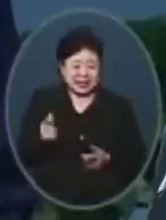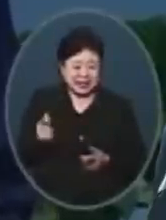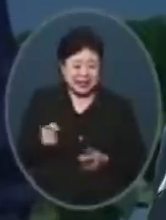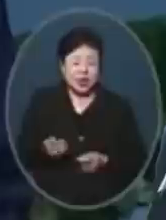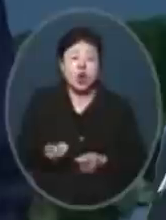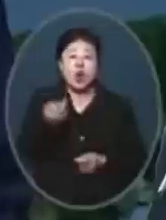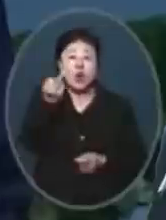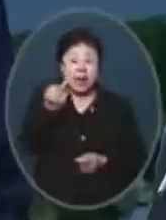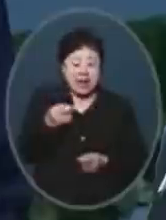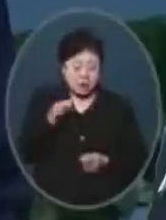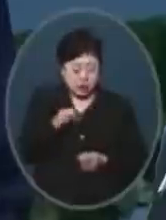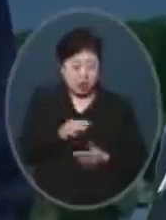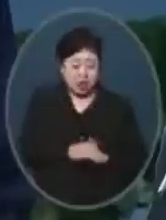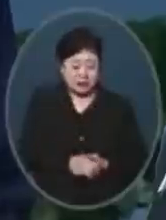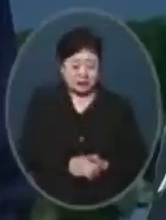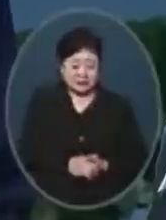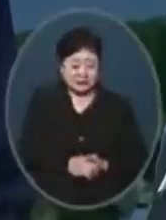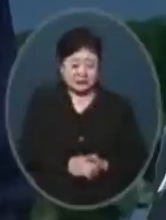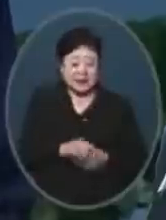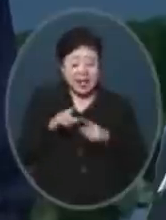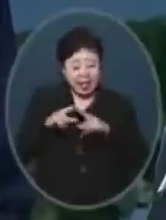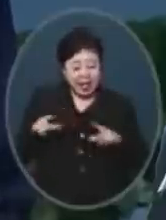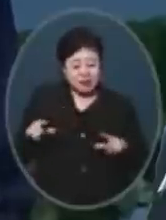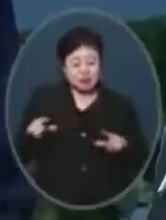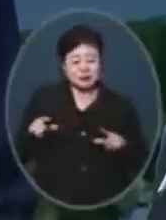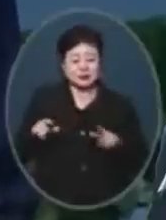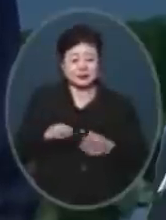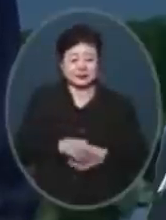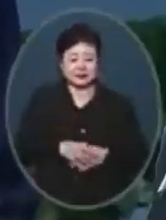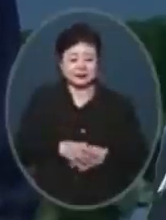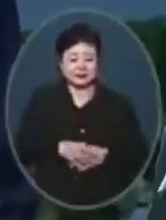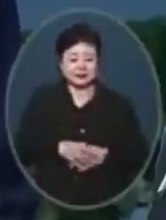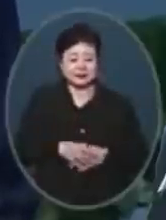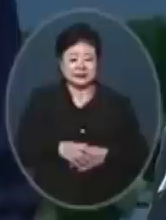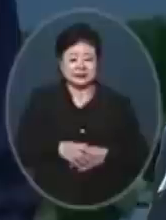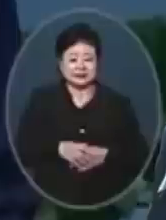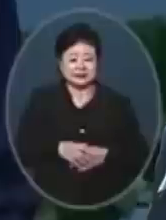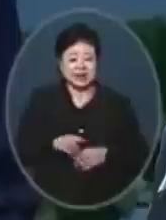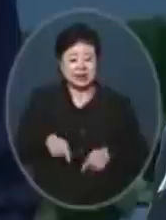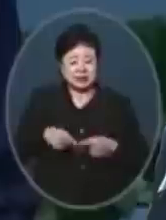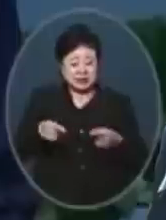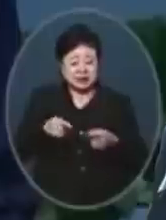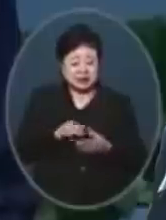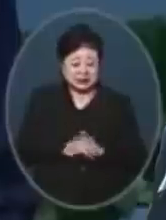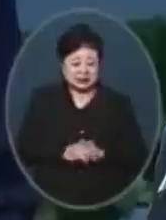오빠라고 부르라. 그래 애굽에 내려가자 말자